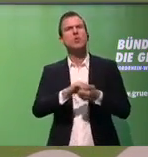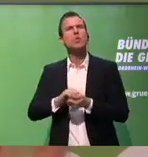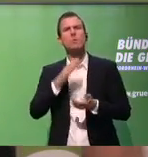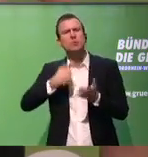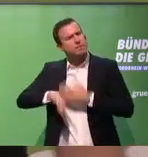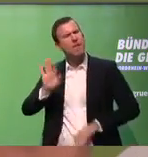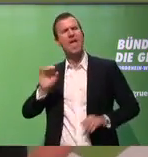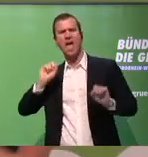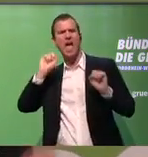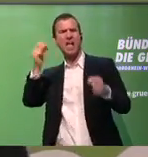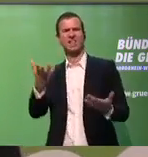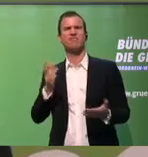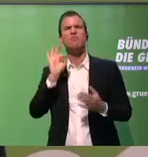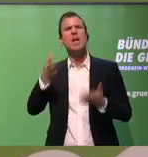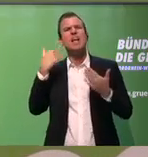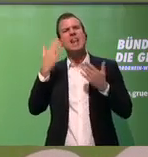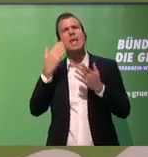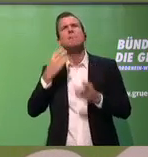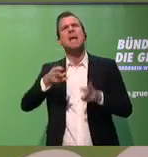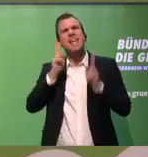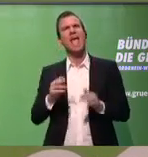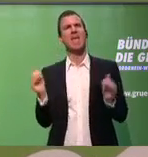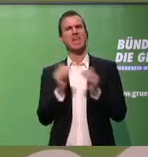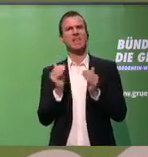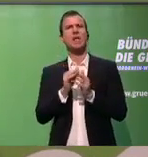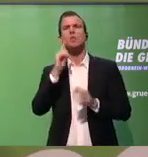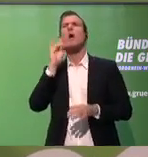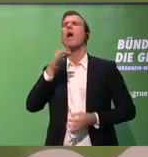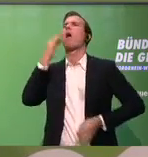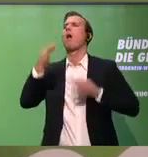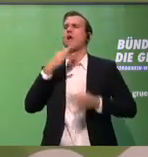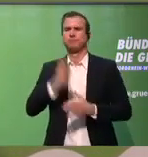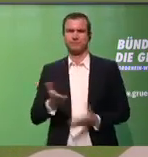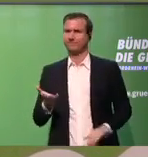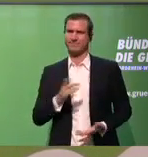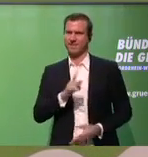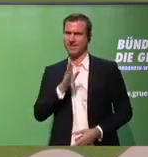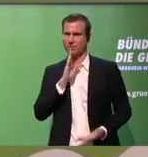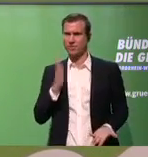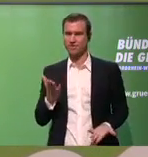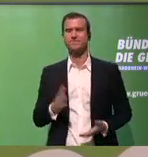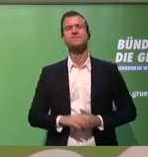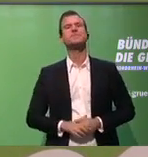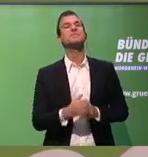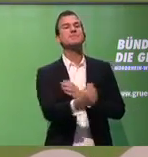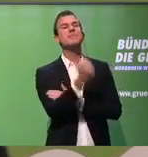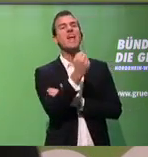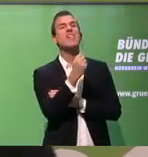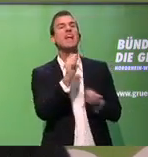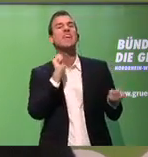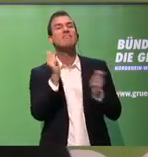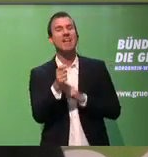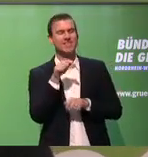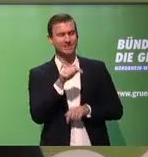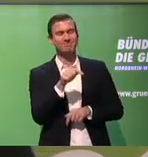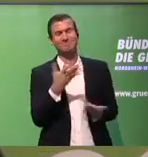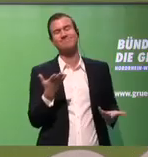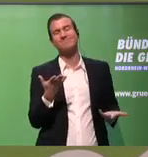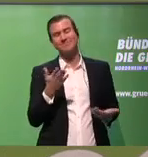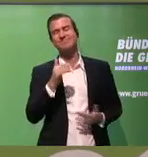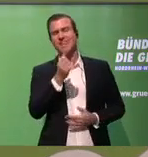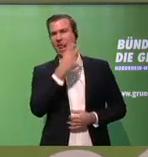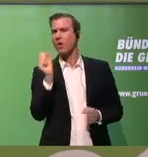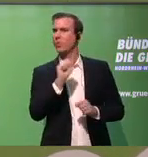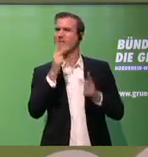werden, damit auch aus der Klimagerechtigkeit mehr wird als nur ein Schlagwort. Und die Energiewende, die ist natürlich unglaublich wichtig jetzt gerade. Wir müssen sie